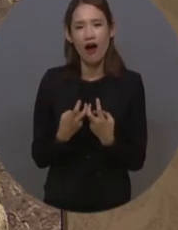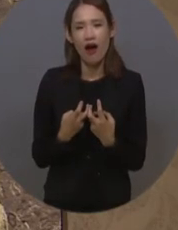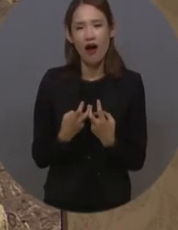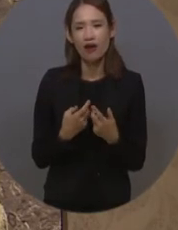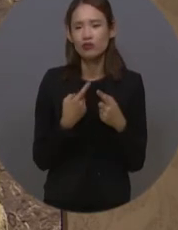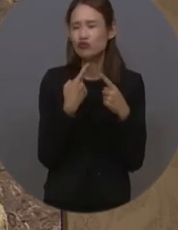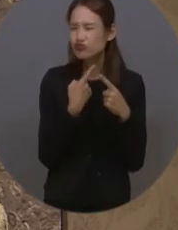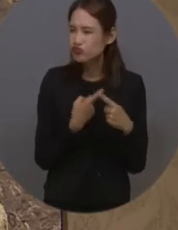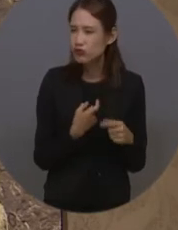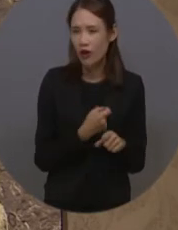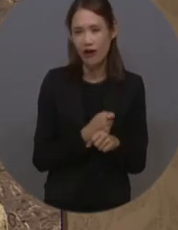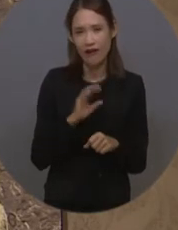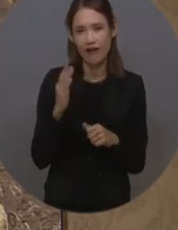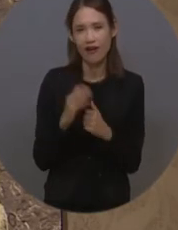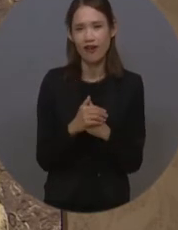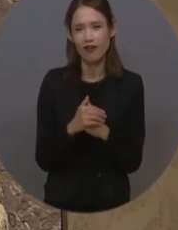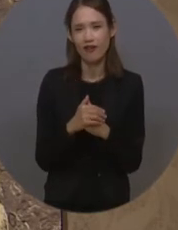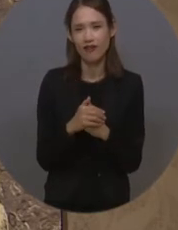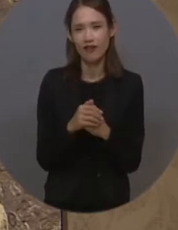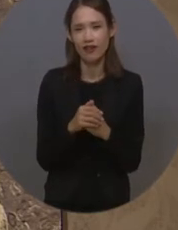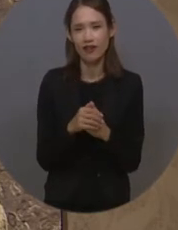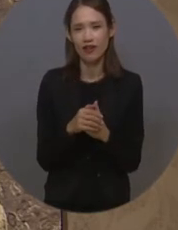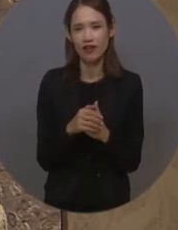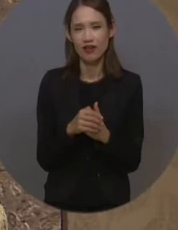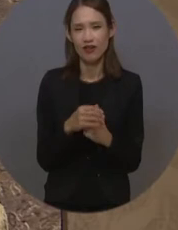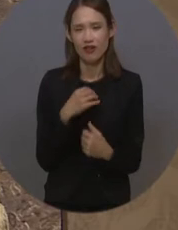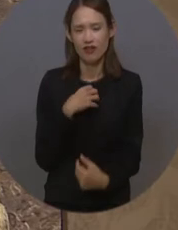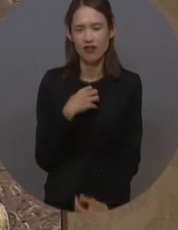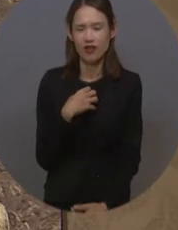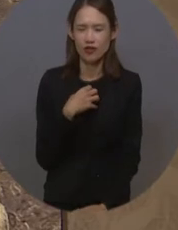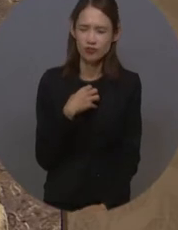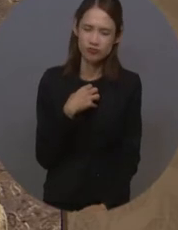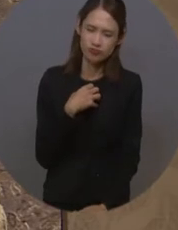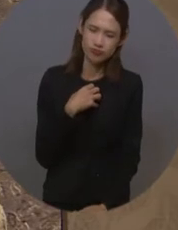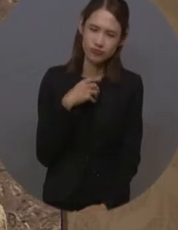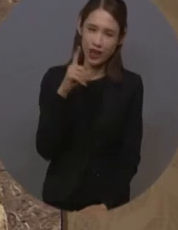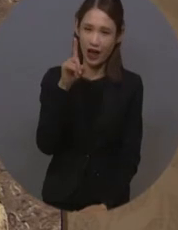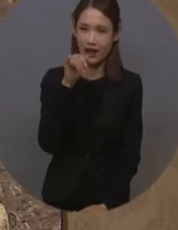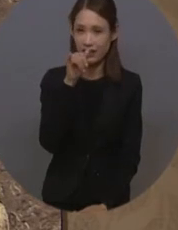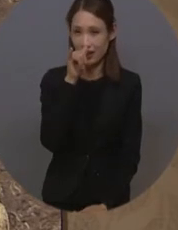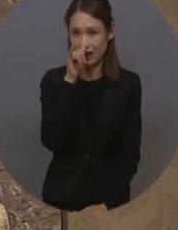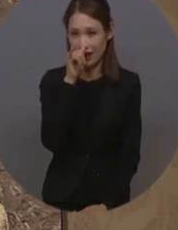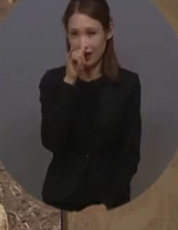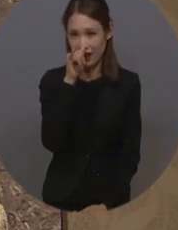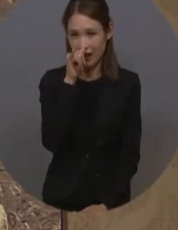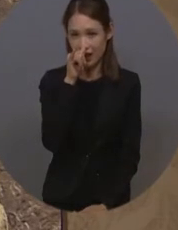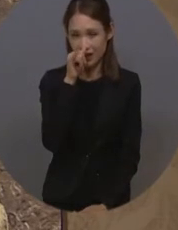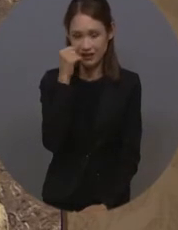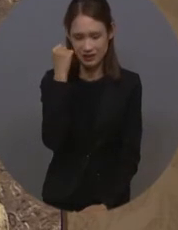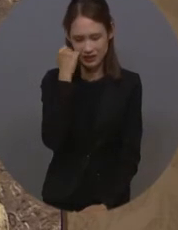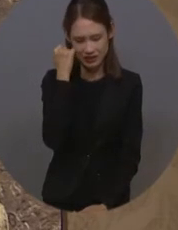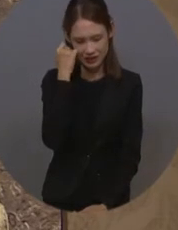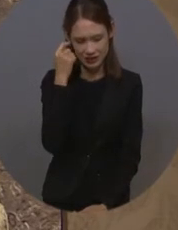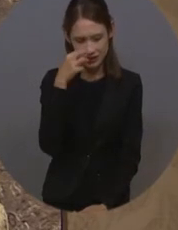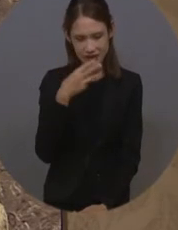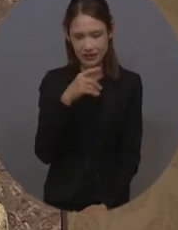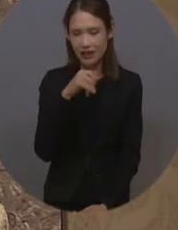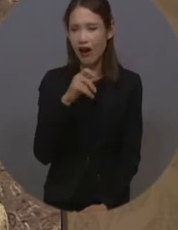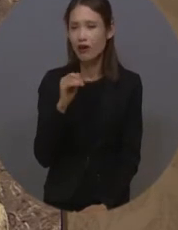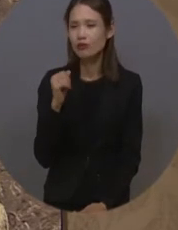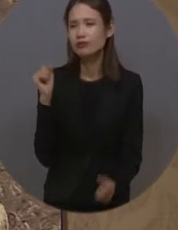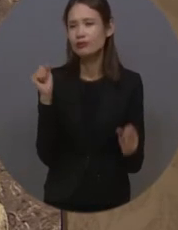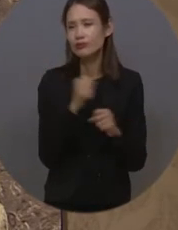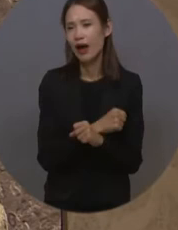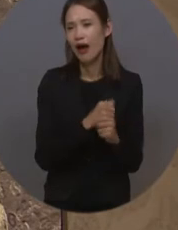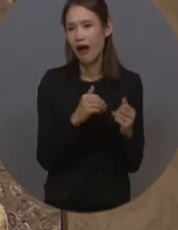해야죠 무조건. 근데 이제 걱정스러운 게 있었어요. 아, 어떤 트라우마가 있었잖아요. 망했잖아요. 그렇죠.